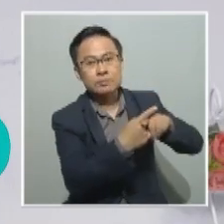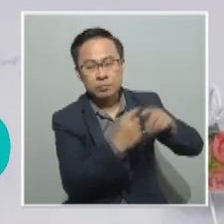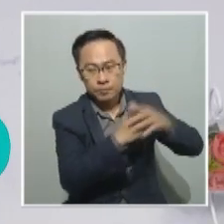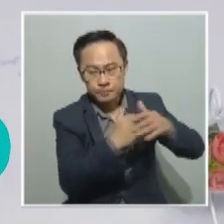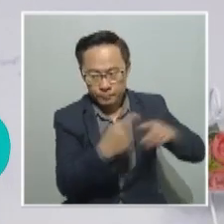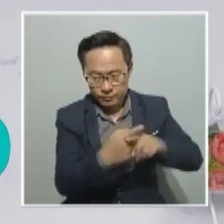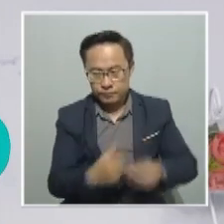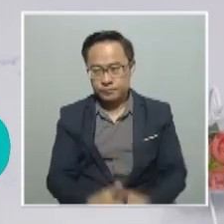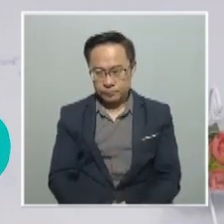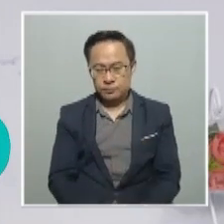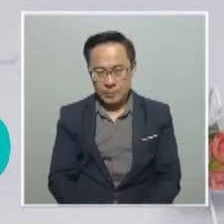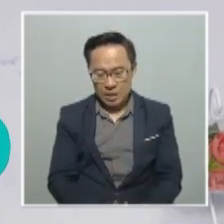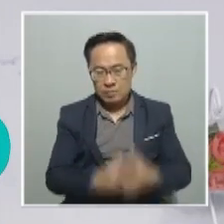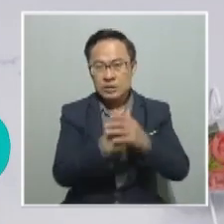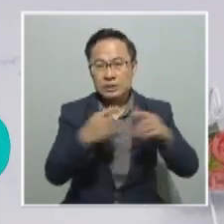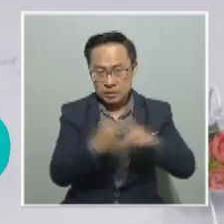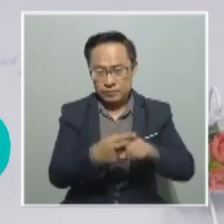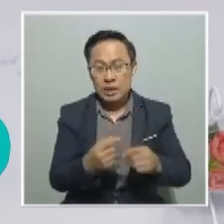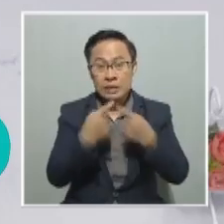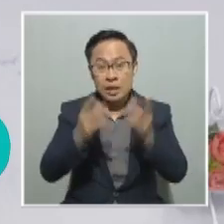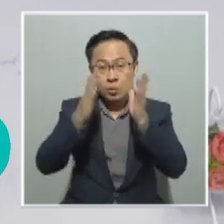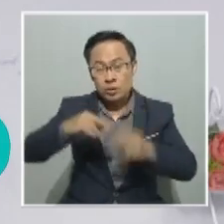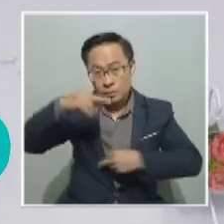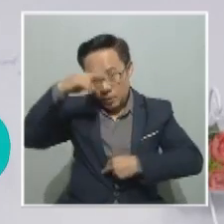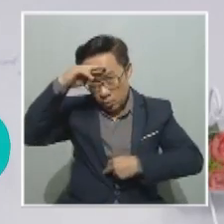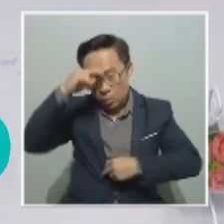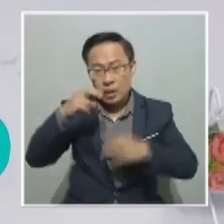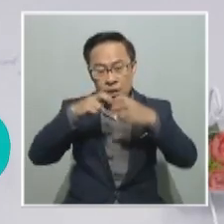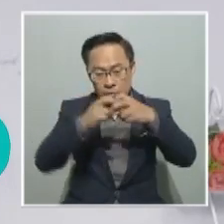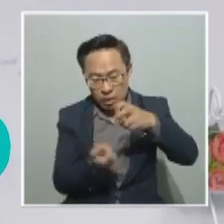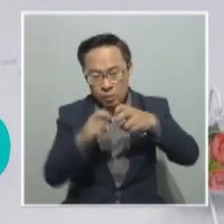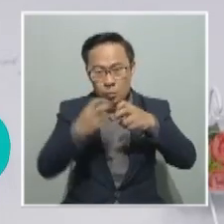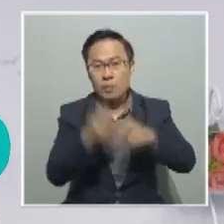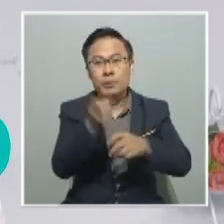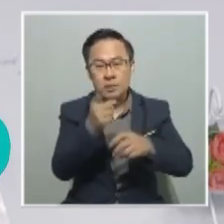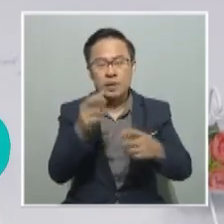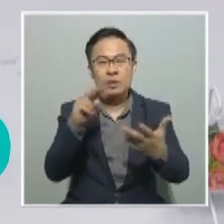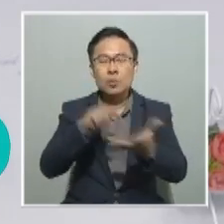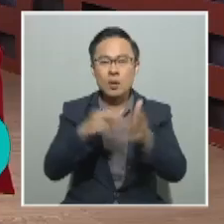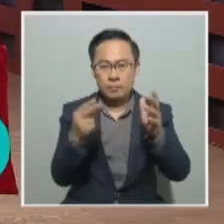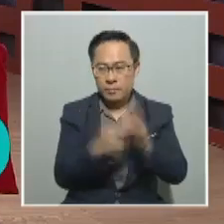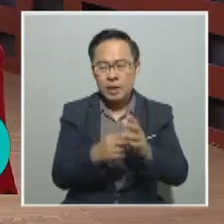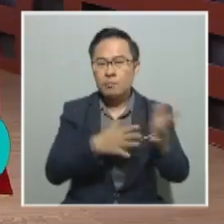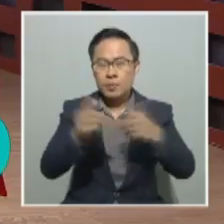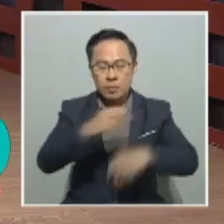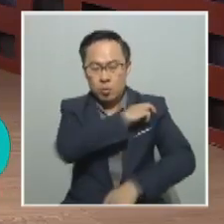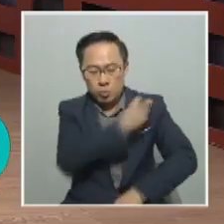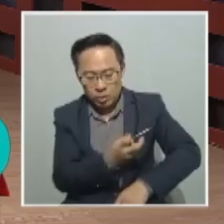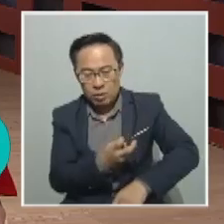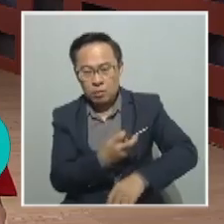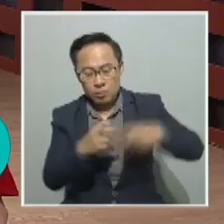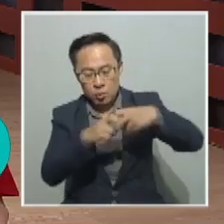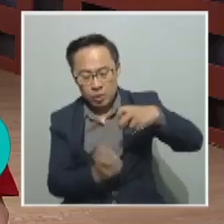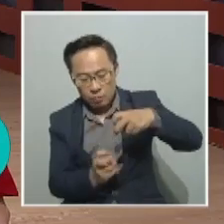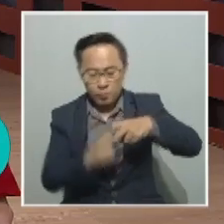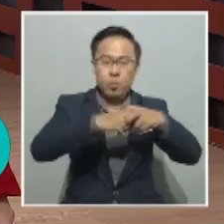รมคือมันจะเป็นโรคหนึ่งซึ่งเขาจะสามารถเอาหัวแม่มือมาแตะตรงแขนได ้ยืดหยุ่นโกน ยืดหยุ่นไป เพราะฉะนั้น โอกา